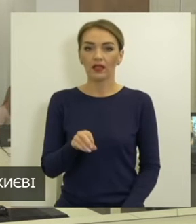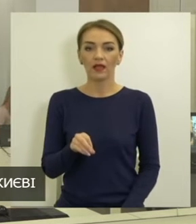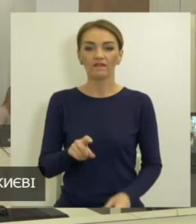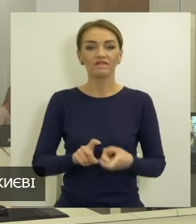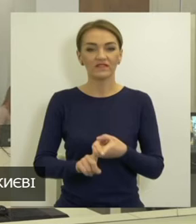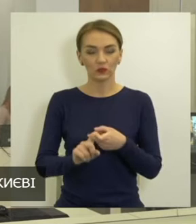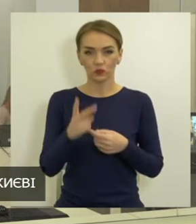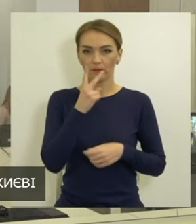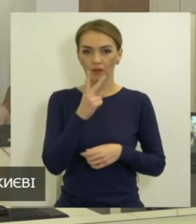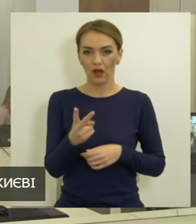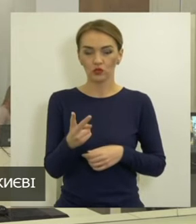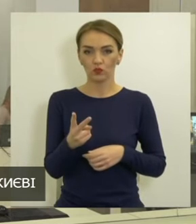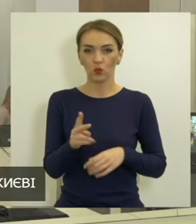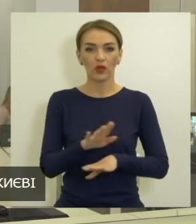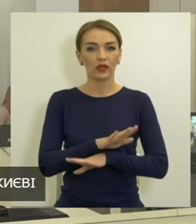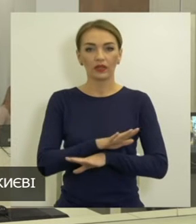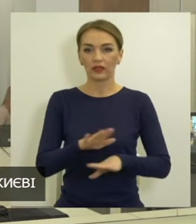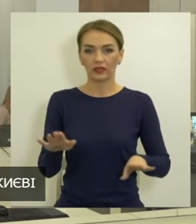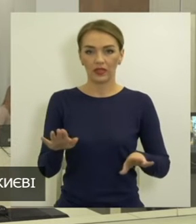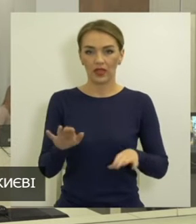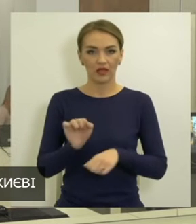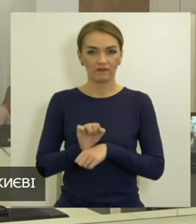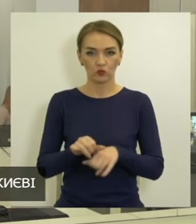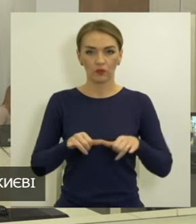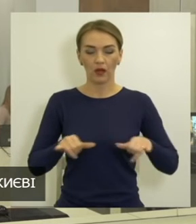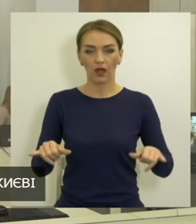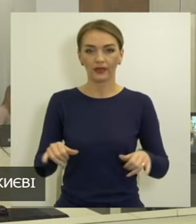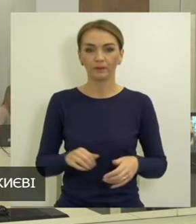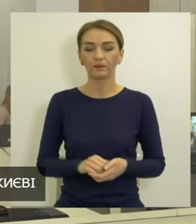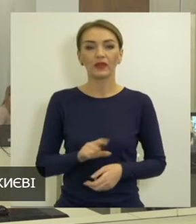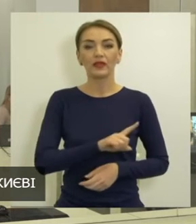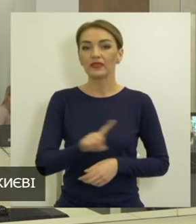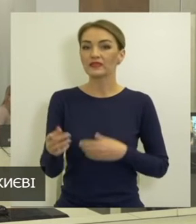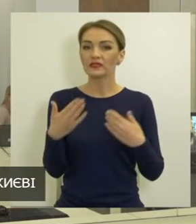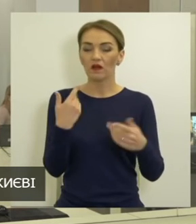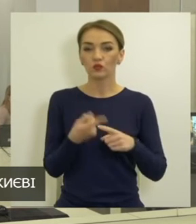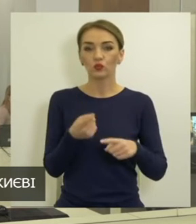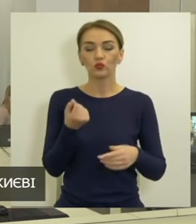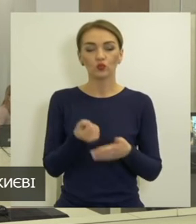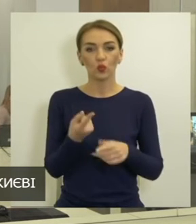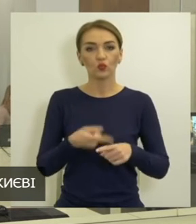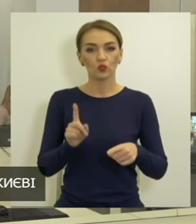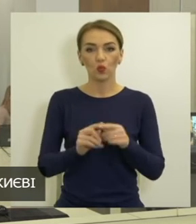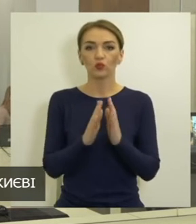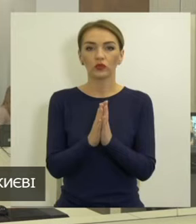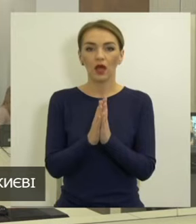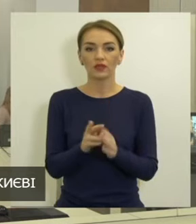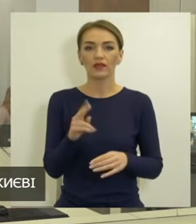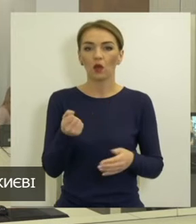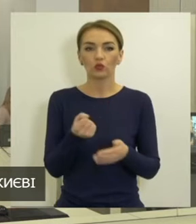ми бачимо, не відступає. І не ставтесь до цього, будь ласка, як до